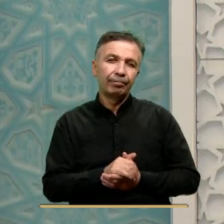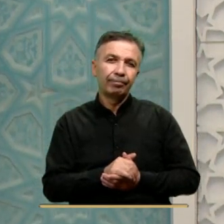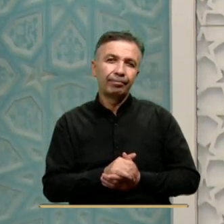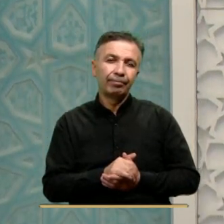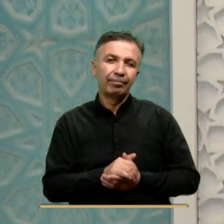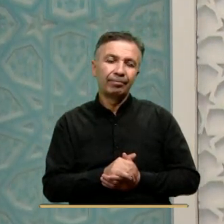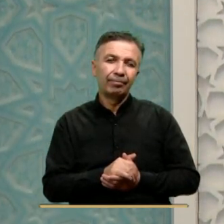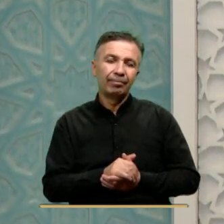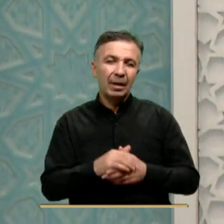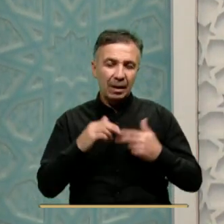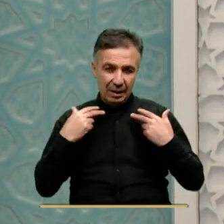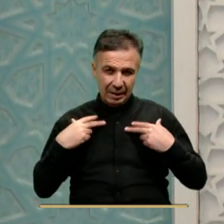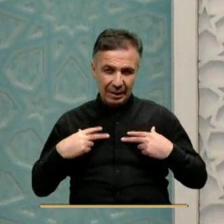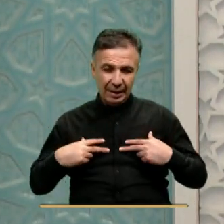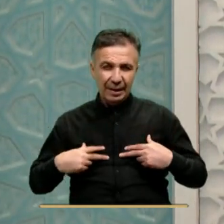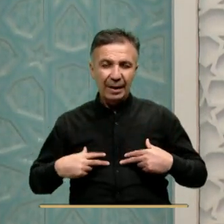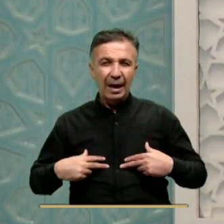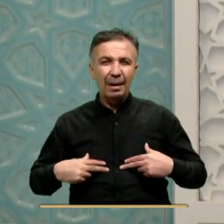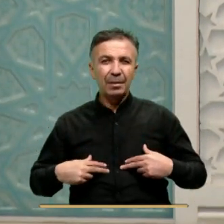har giydiği